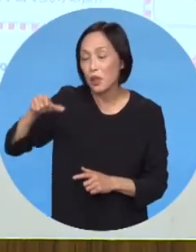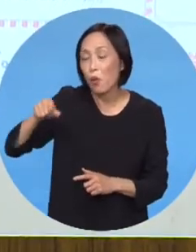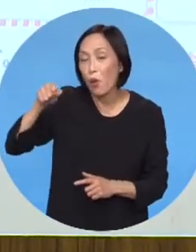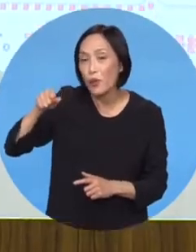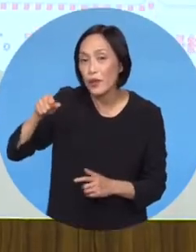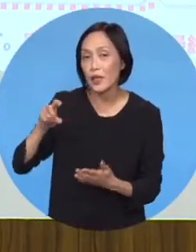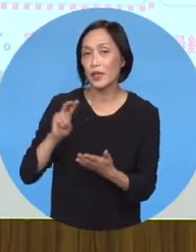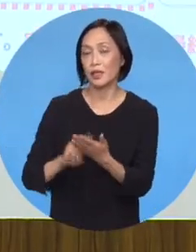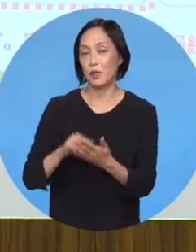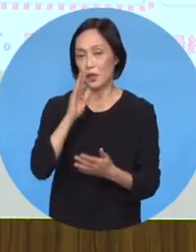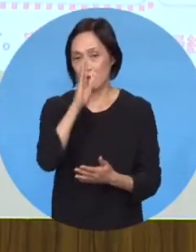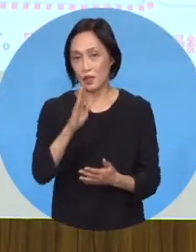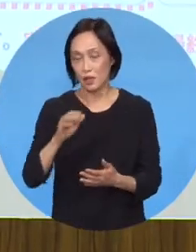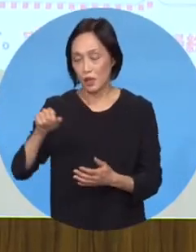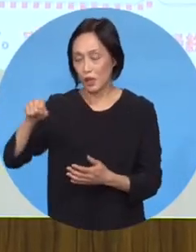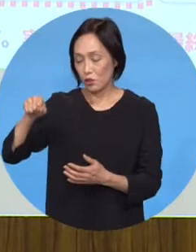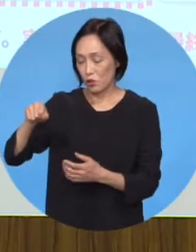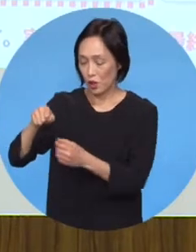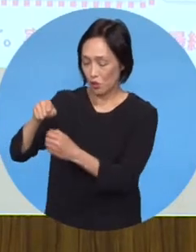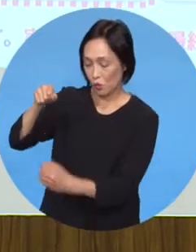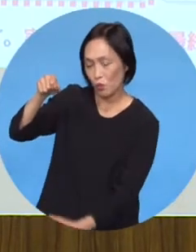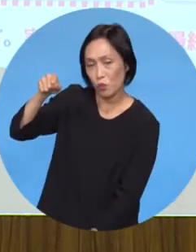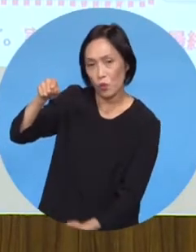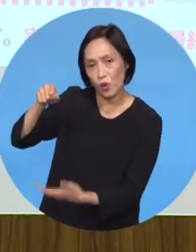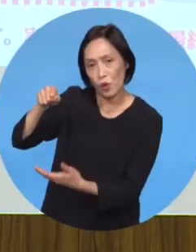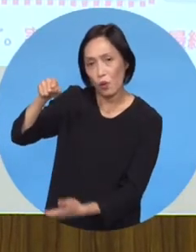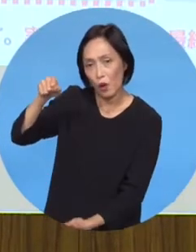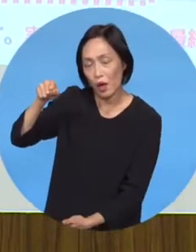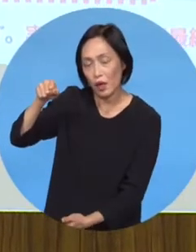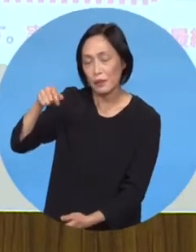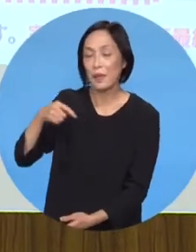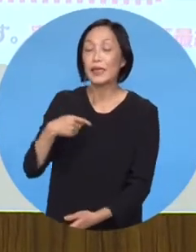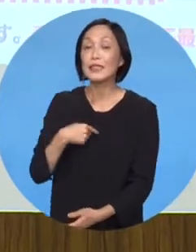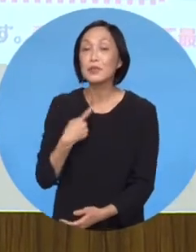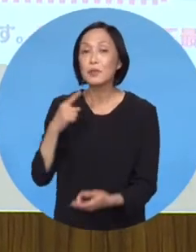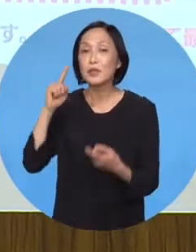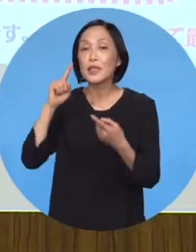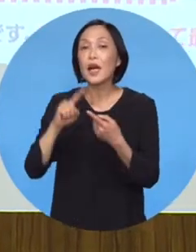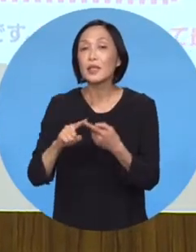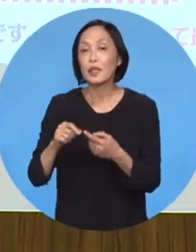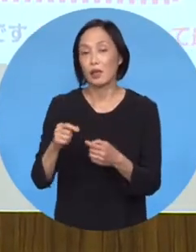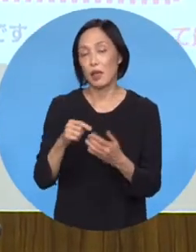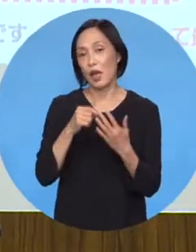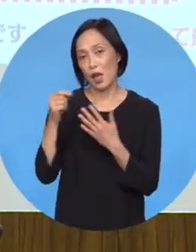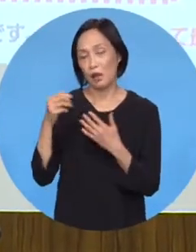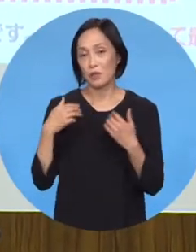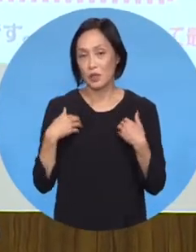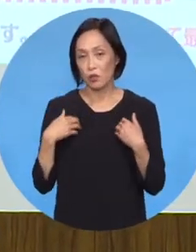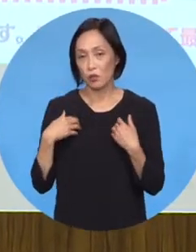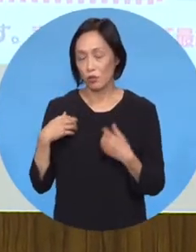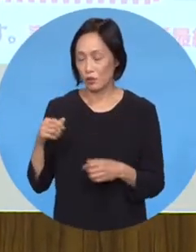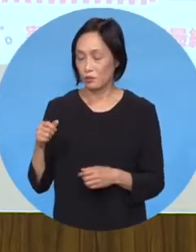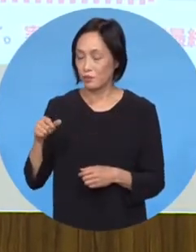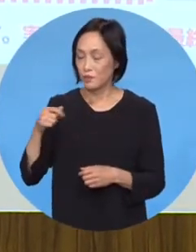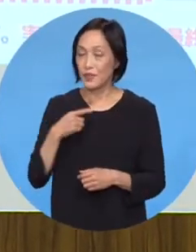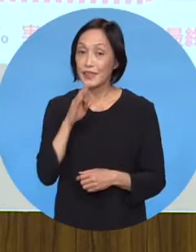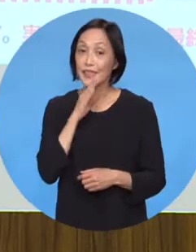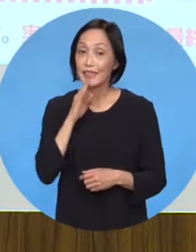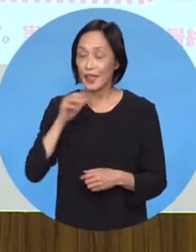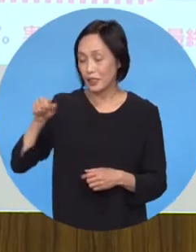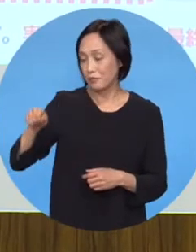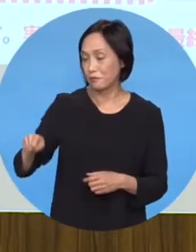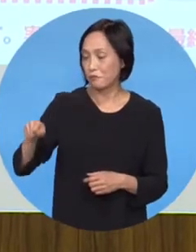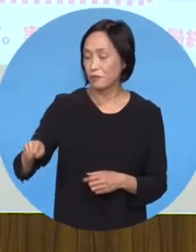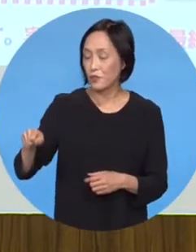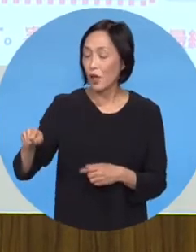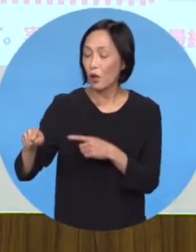てください。杖に関しては何センチだからこれがいいですはやっぱりないですね。やはりこう握っていただいて、それで私は握